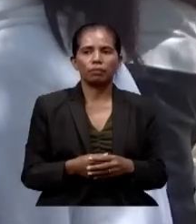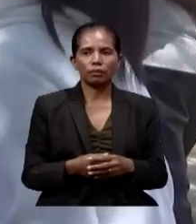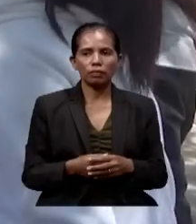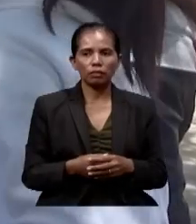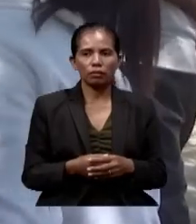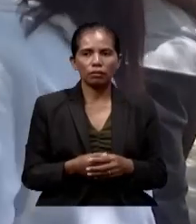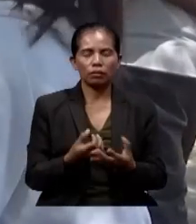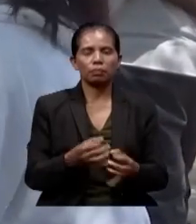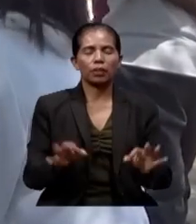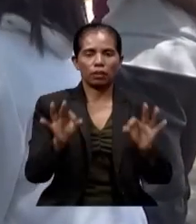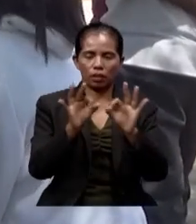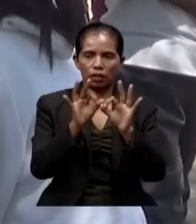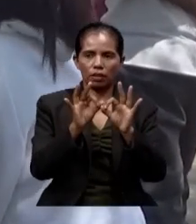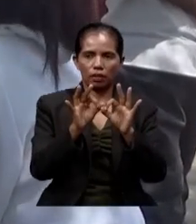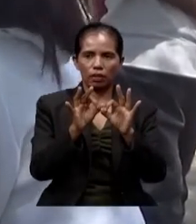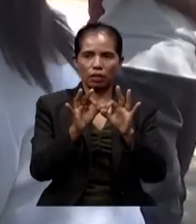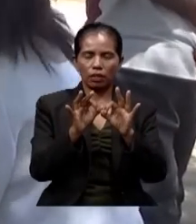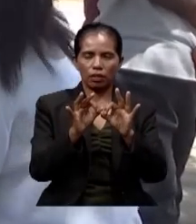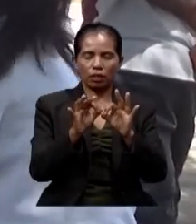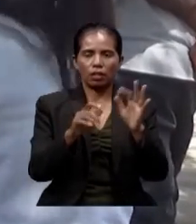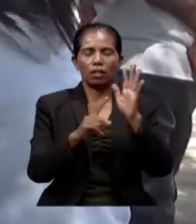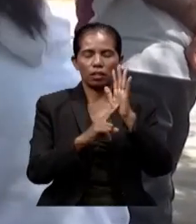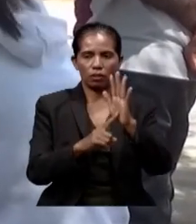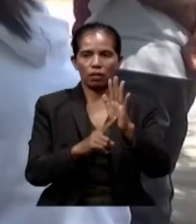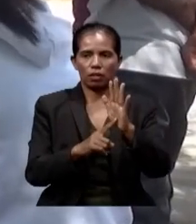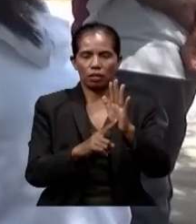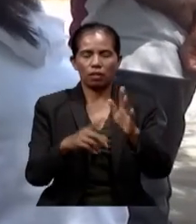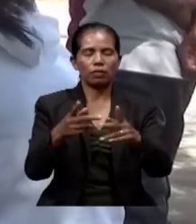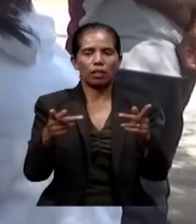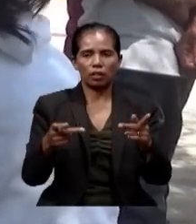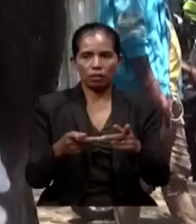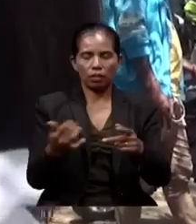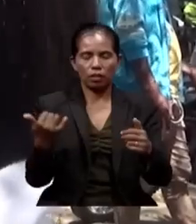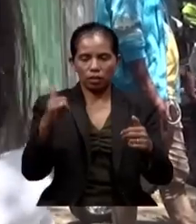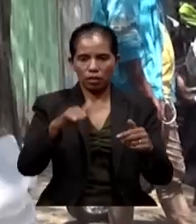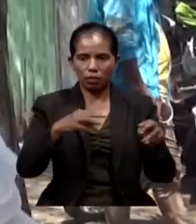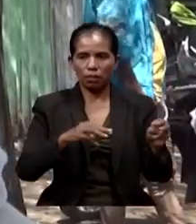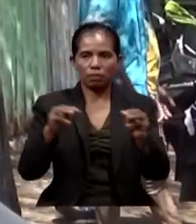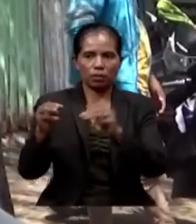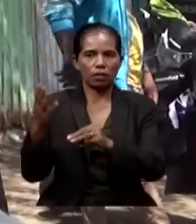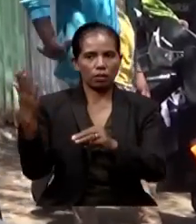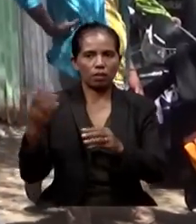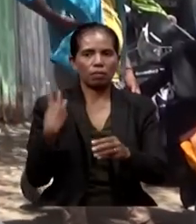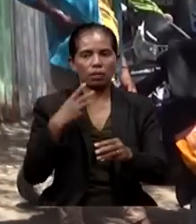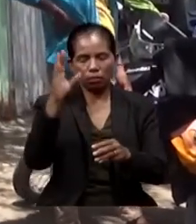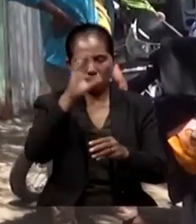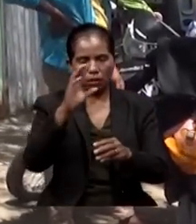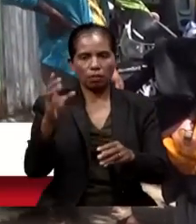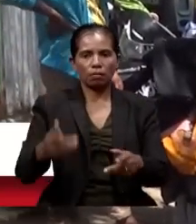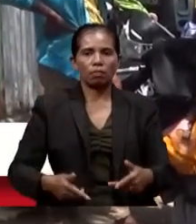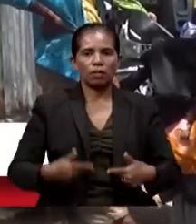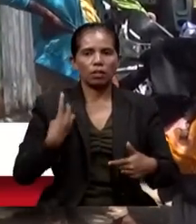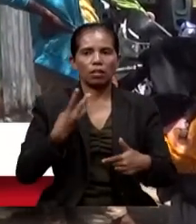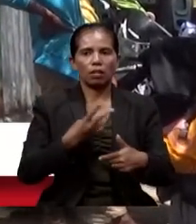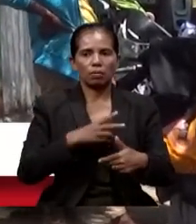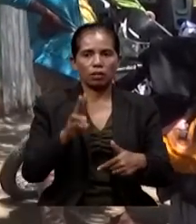ipitin asa mau sira to ela be al fatine be ka sir patau ni ba buka moris ini laos ami atu